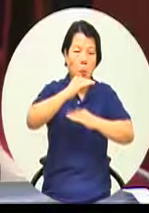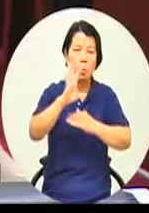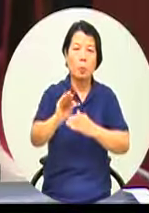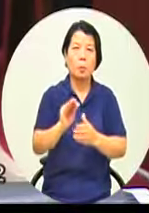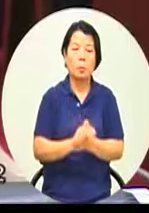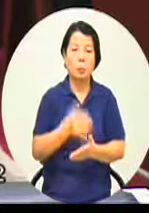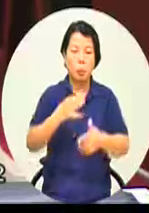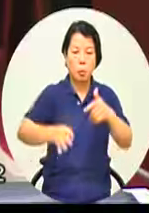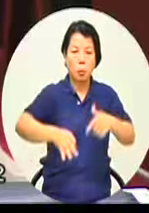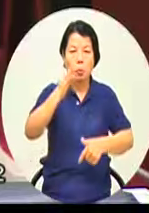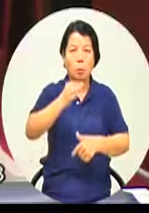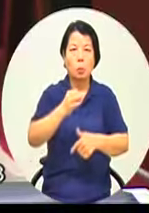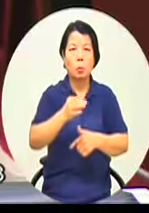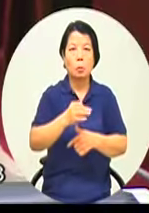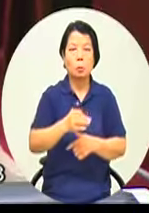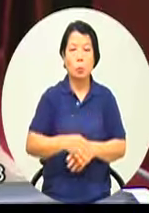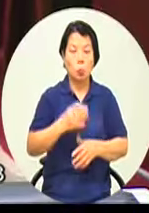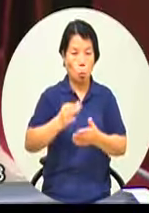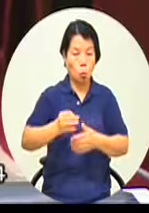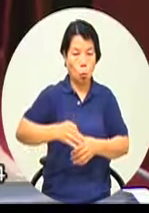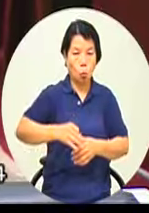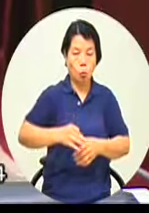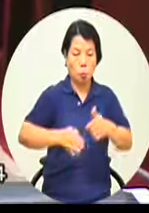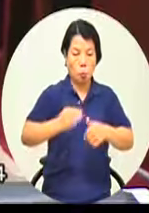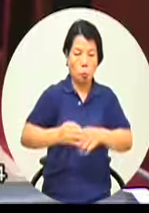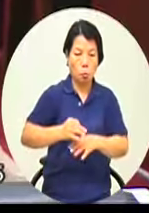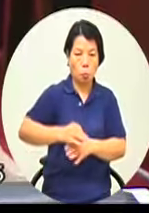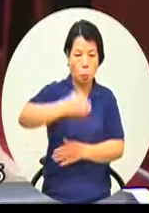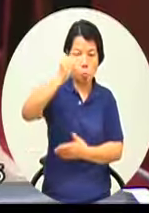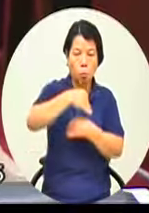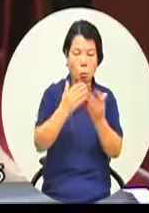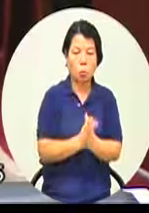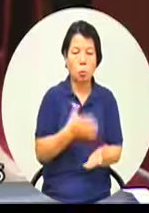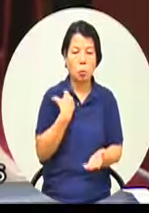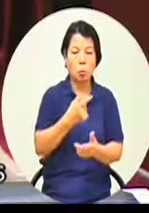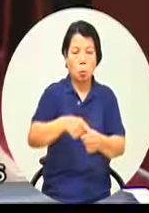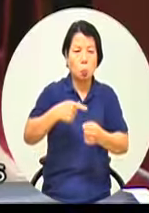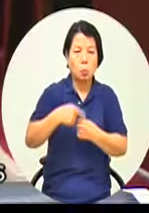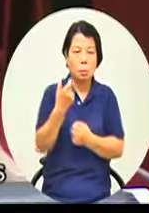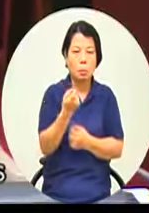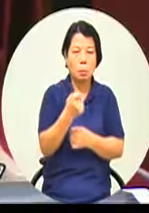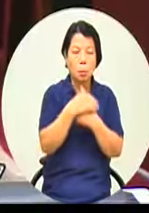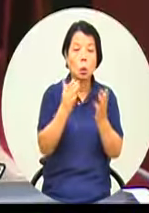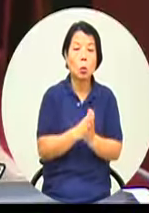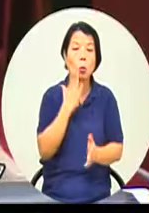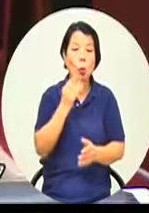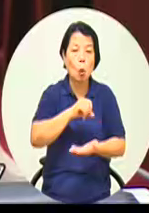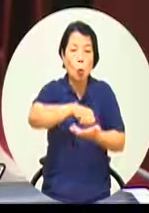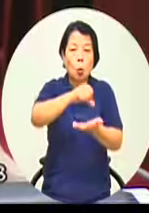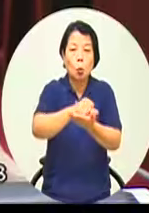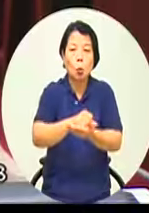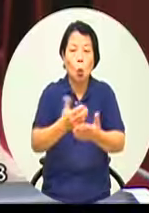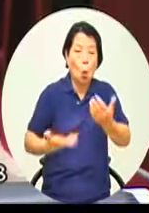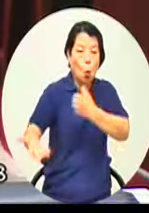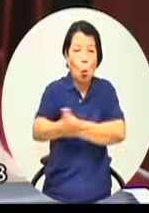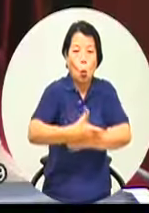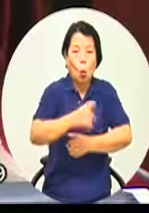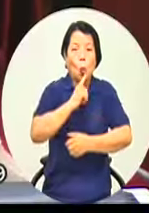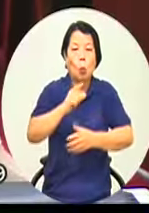小管，伊不一定赚他济，搞不好他赚的比平常大丰收的时候还更